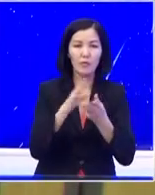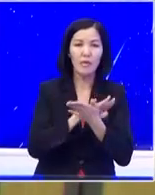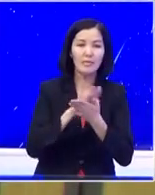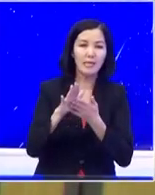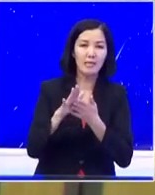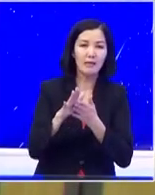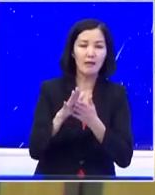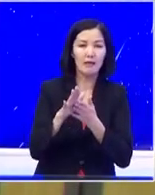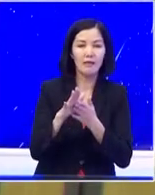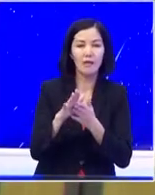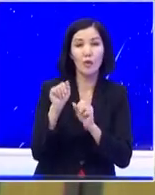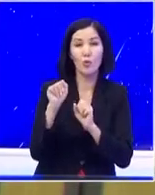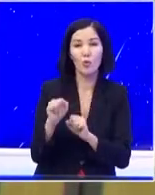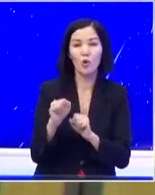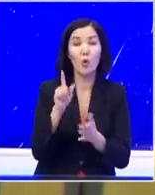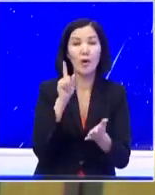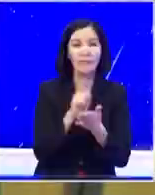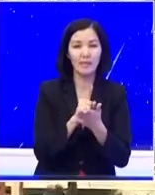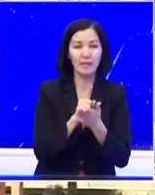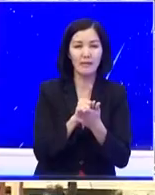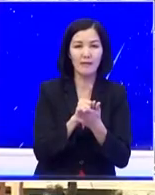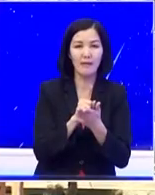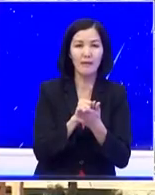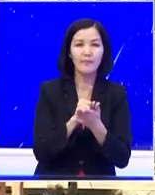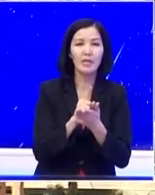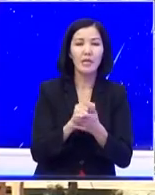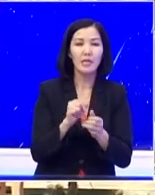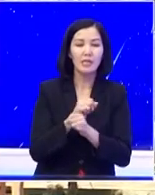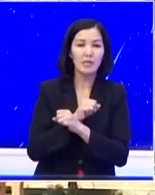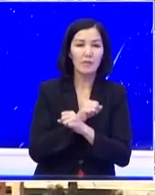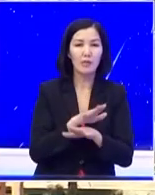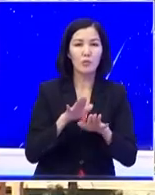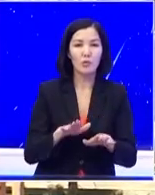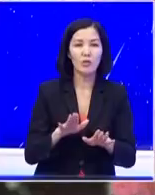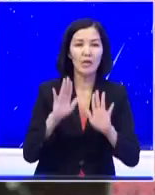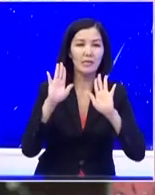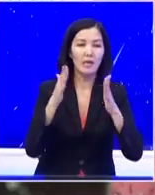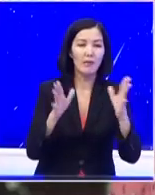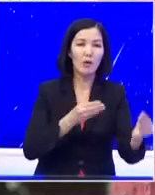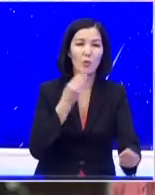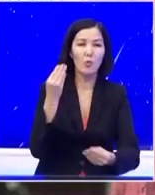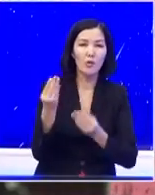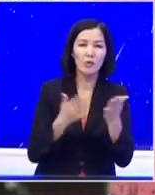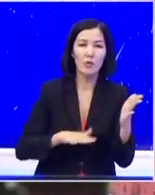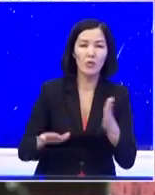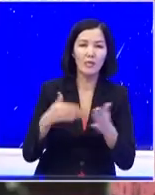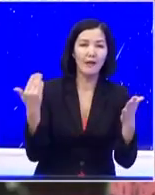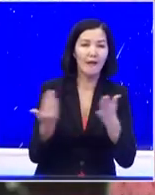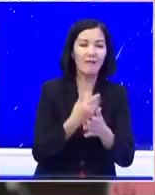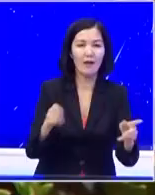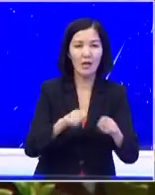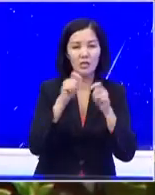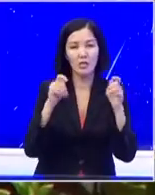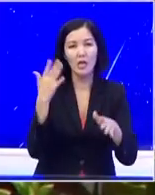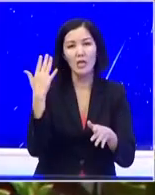жүру, санитарлық талаптарды сақтау, арақашықтық сынды тәртіптер талап етіледі. Демалыс орындары, саябақтар, ойын алаңдары